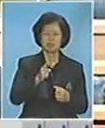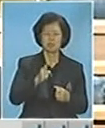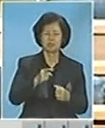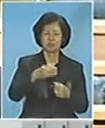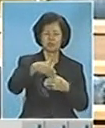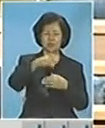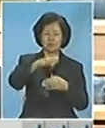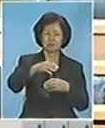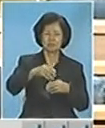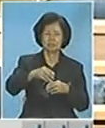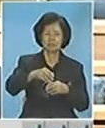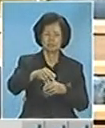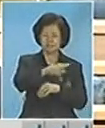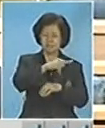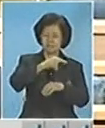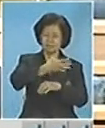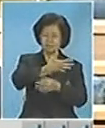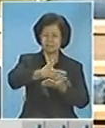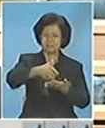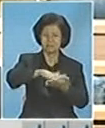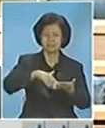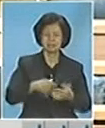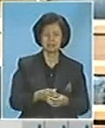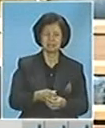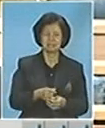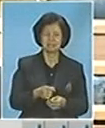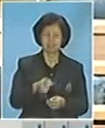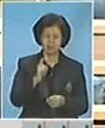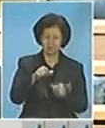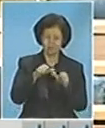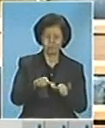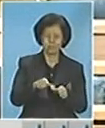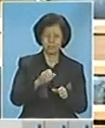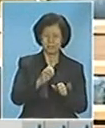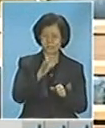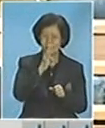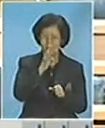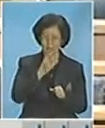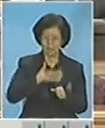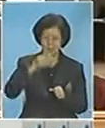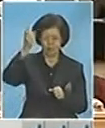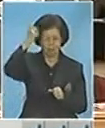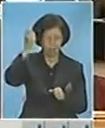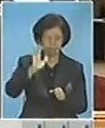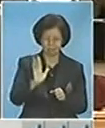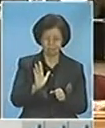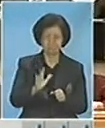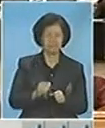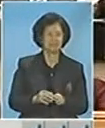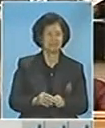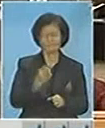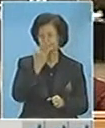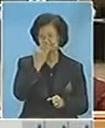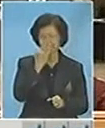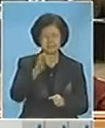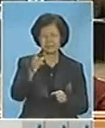จนผมต้องอยู่กลางทุ่งแต่จะบอกว่าผมเป็นควายนี่นะ ครับเอาละครับไม่ต้องพูดแล้วครับคือทั้งคู่